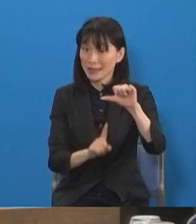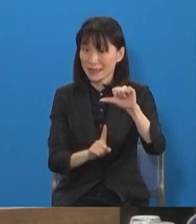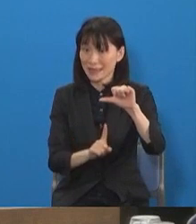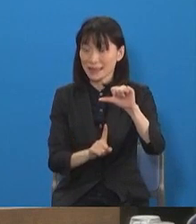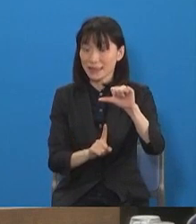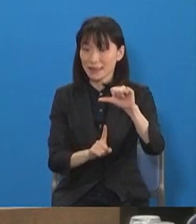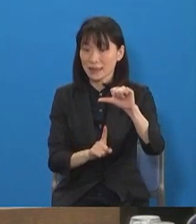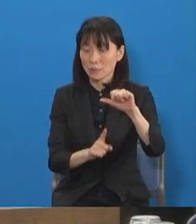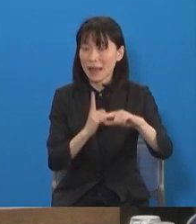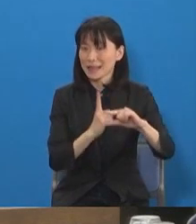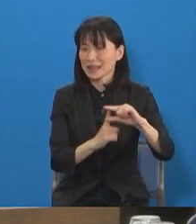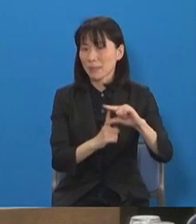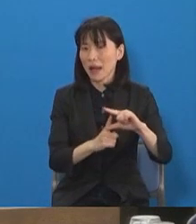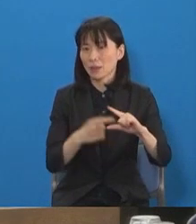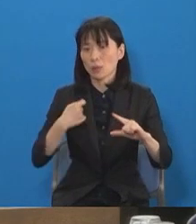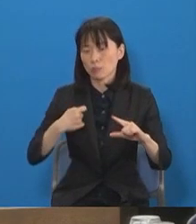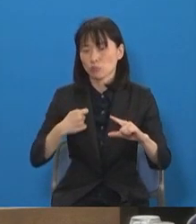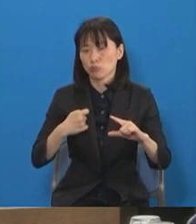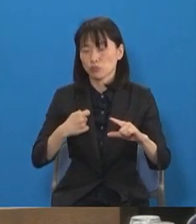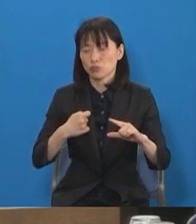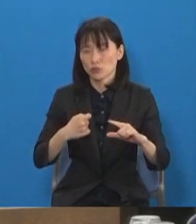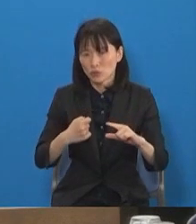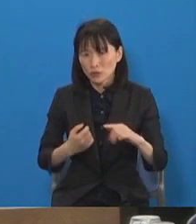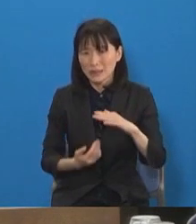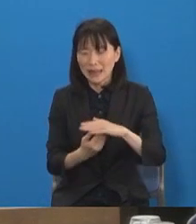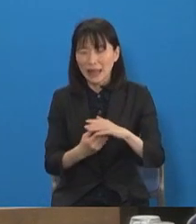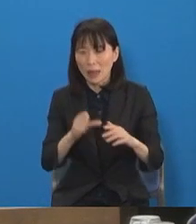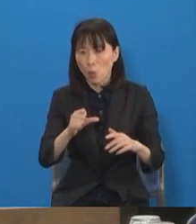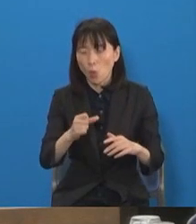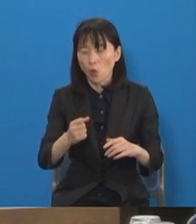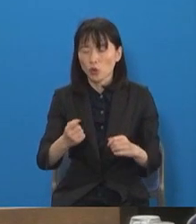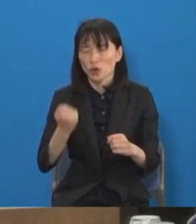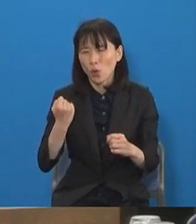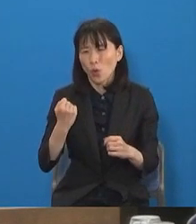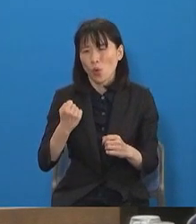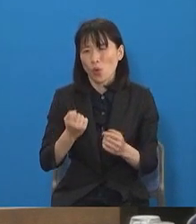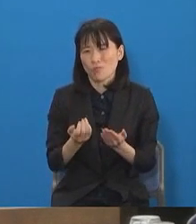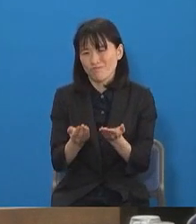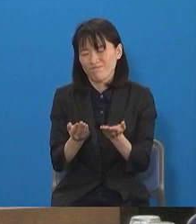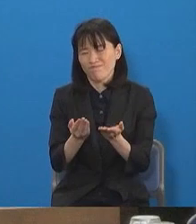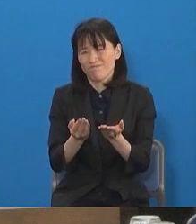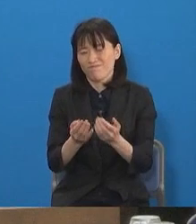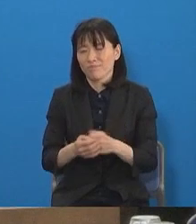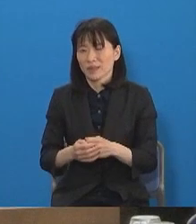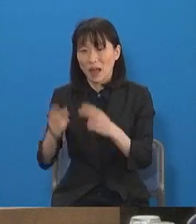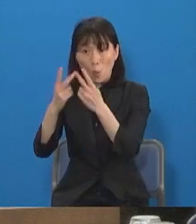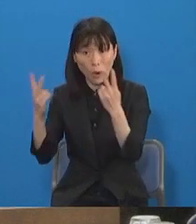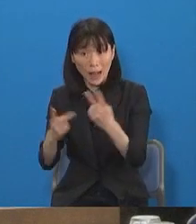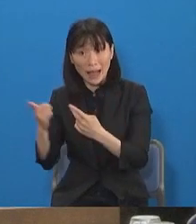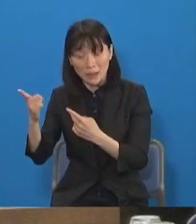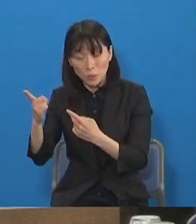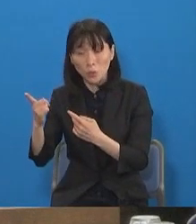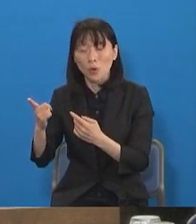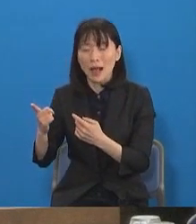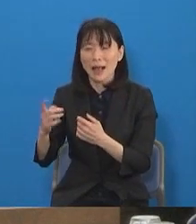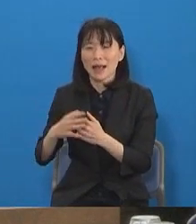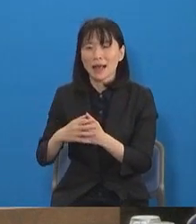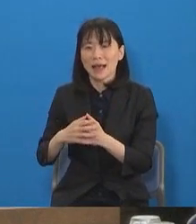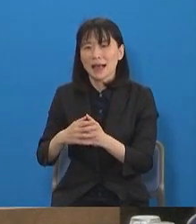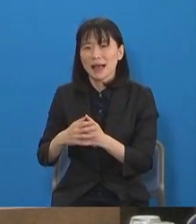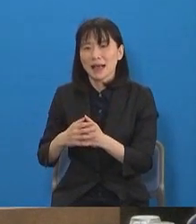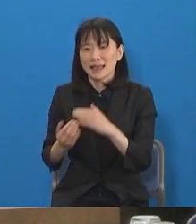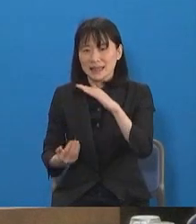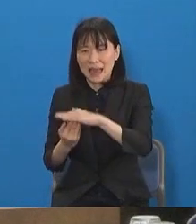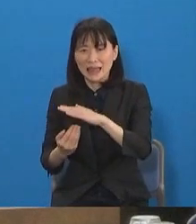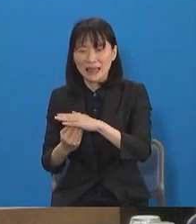11日には千葉県南部で最大震度5強の地震が、 さらに北海道日高地方東部では最